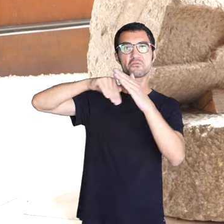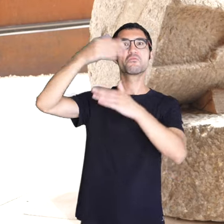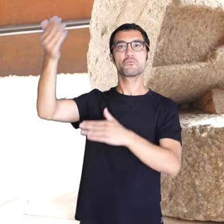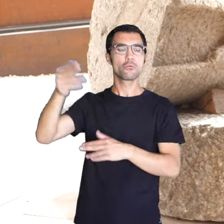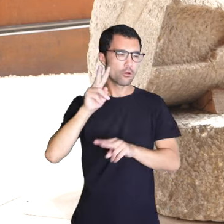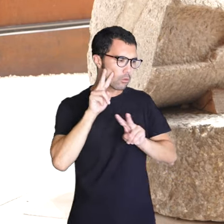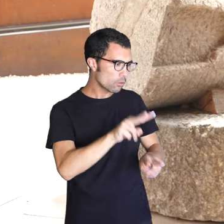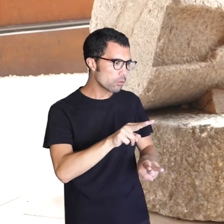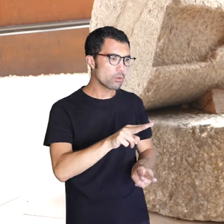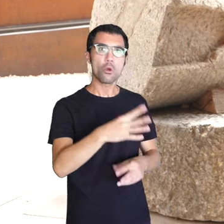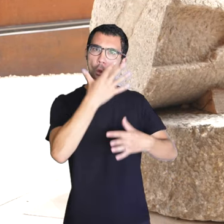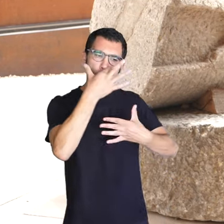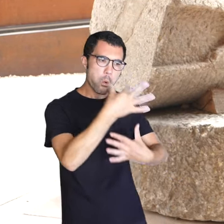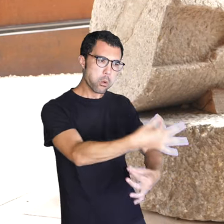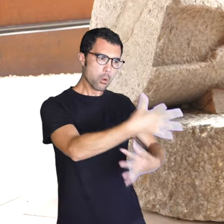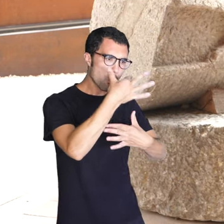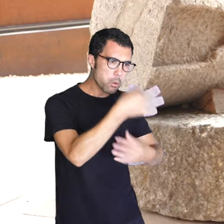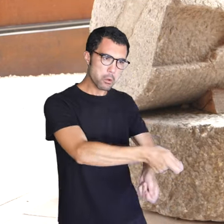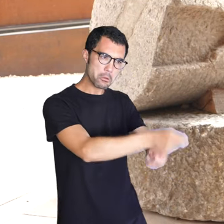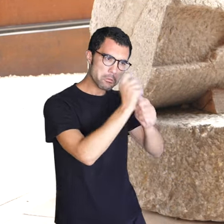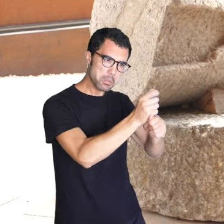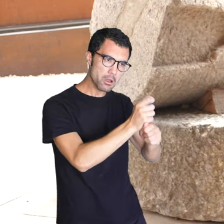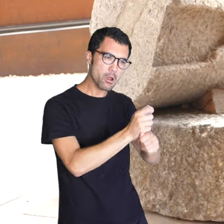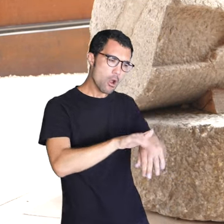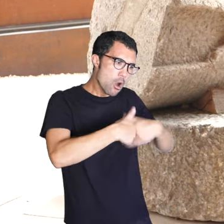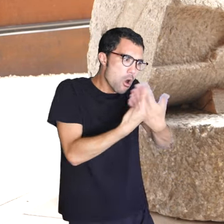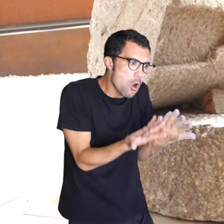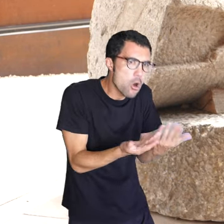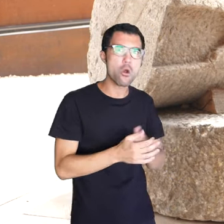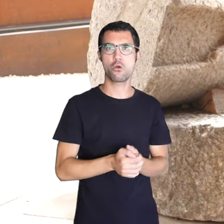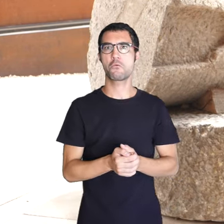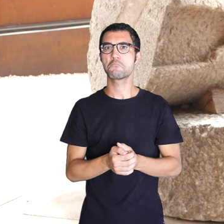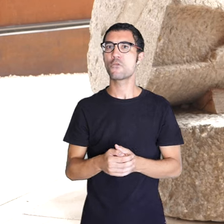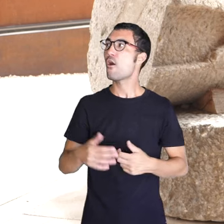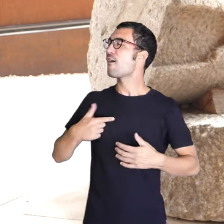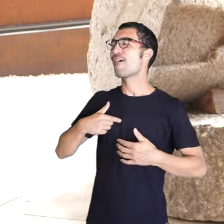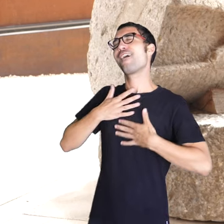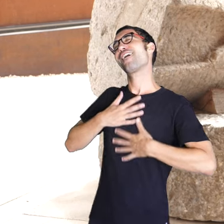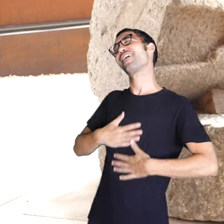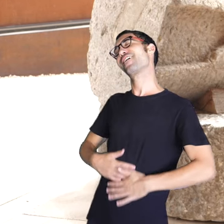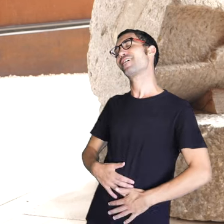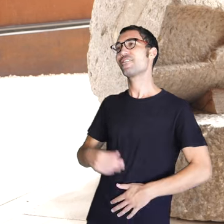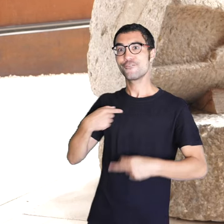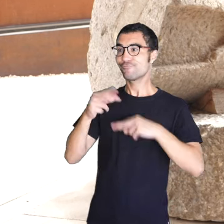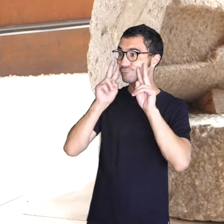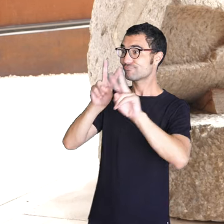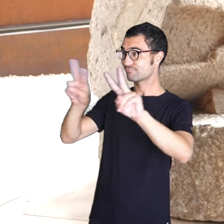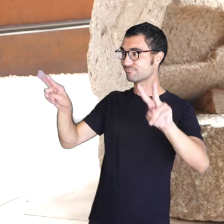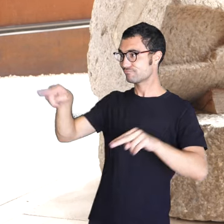sigui tan interessada en aquestes coses. O sigui que vols aquella gent